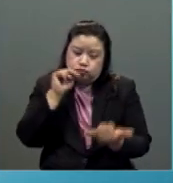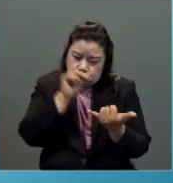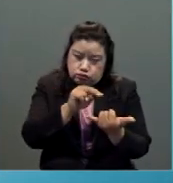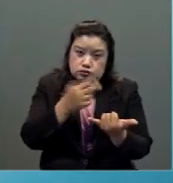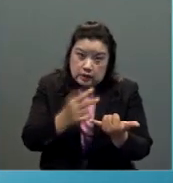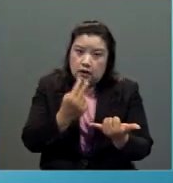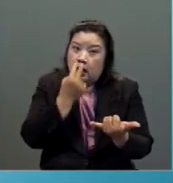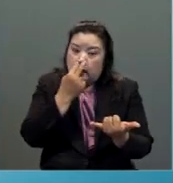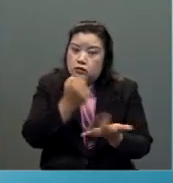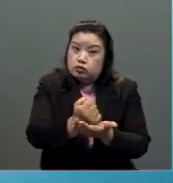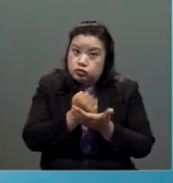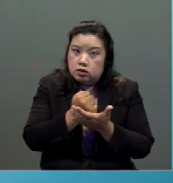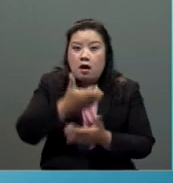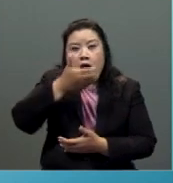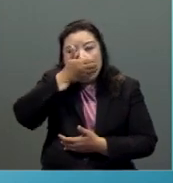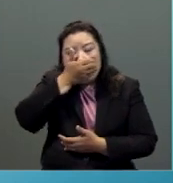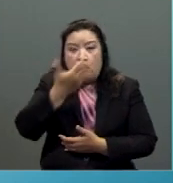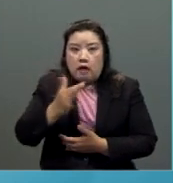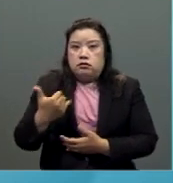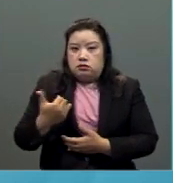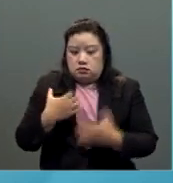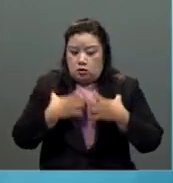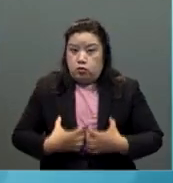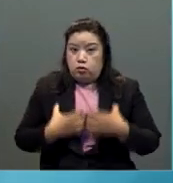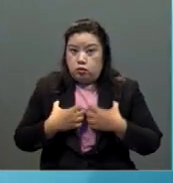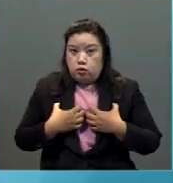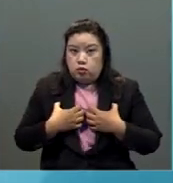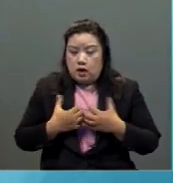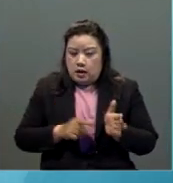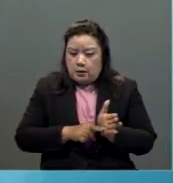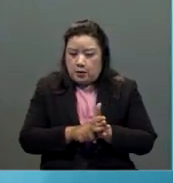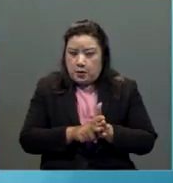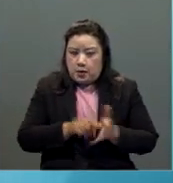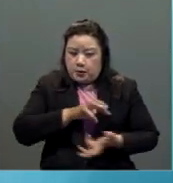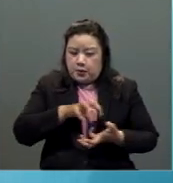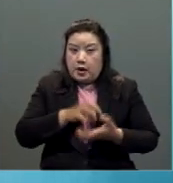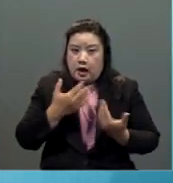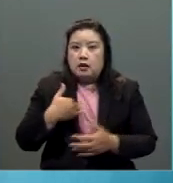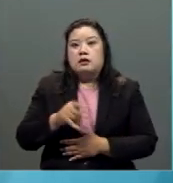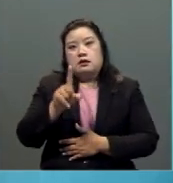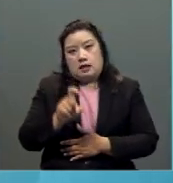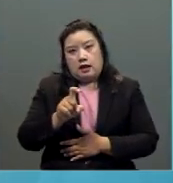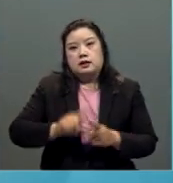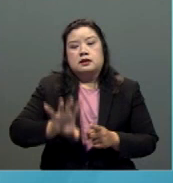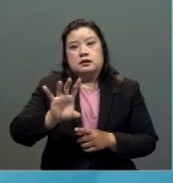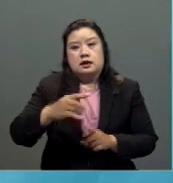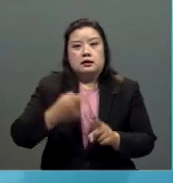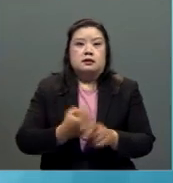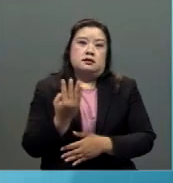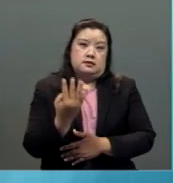ลเอ็กซเรย์ปอดออกมาพบว่ามีการอักเสบปอดอักเสบแบบรุนแรงและเสียชีวิตในวันที่7เมษายนน